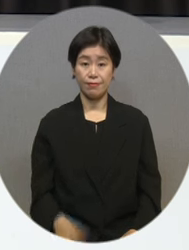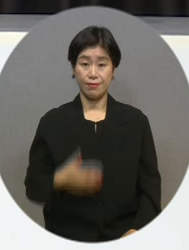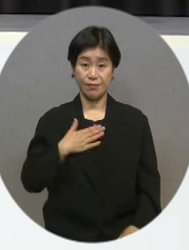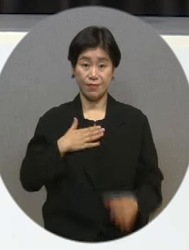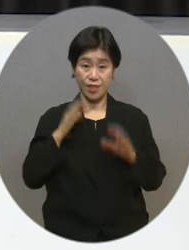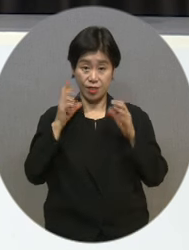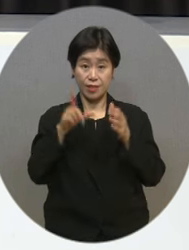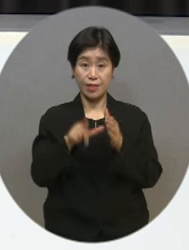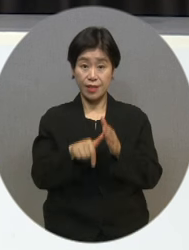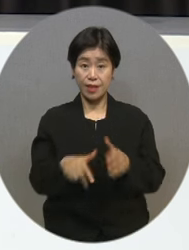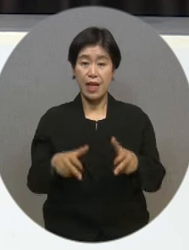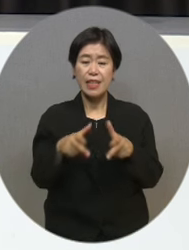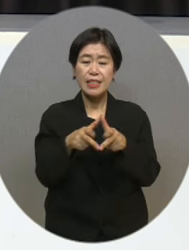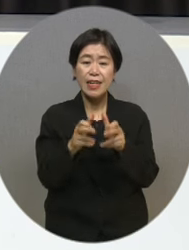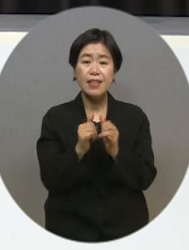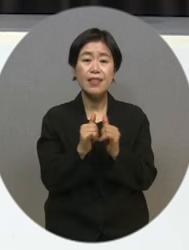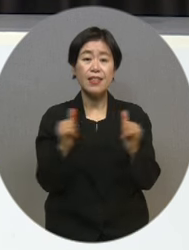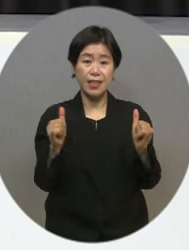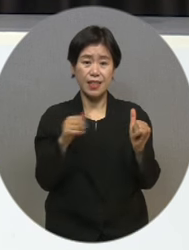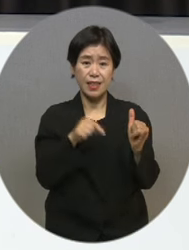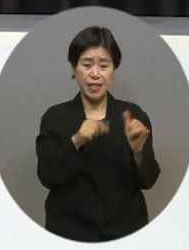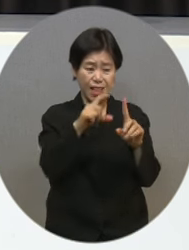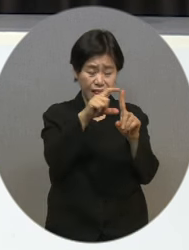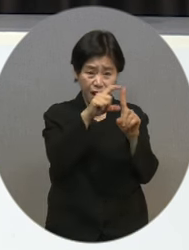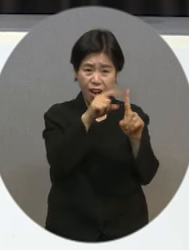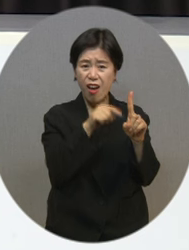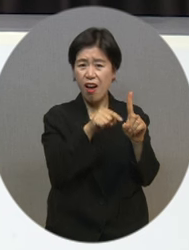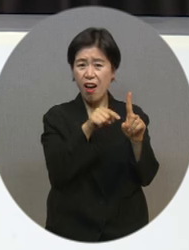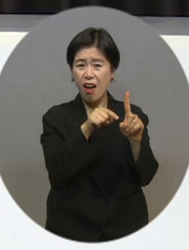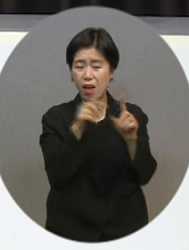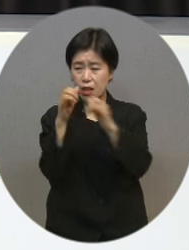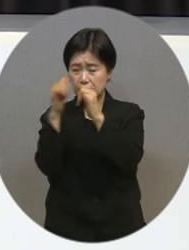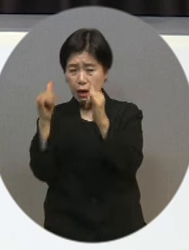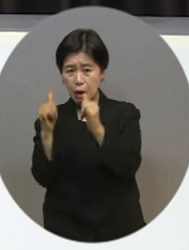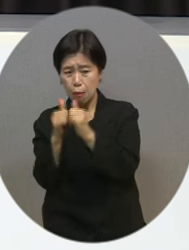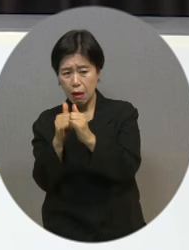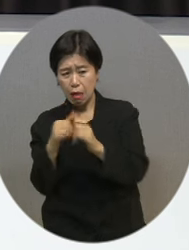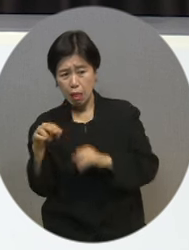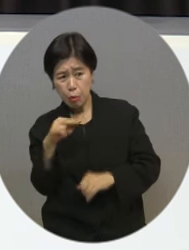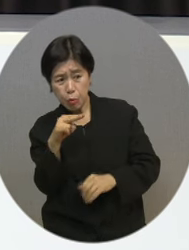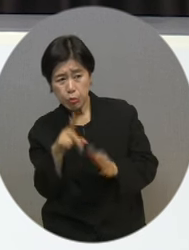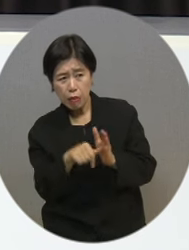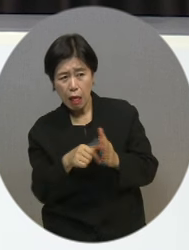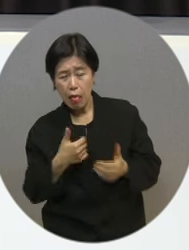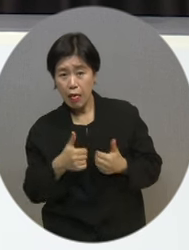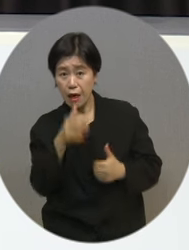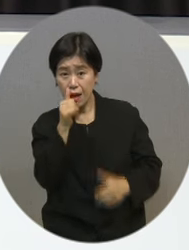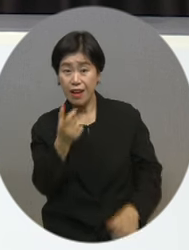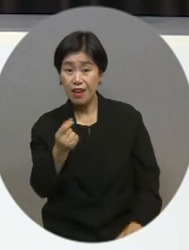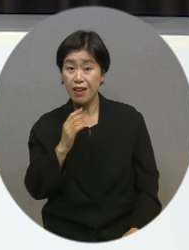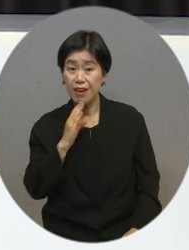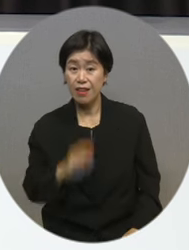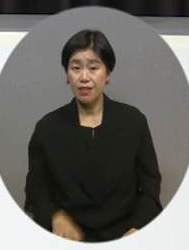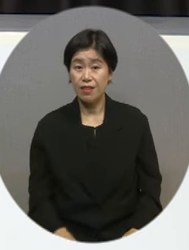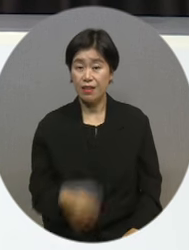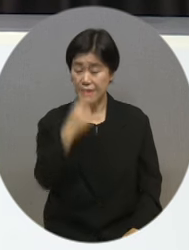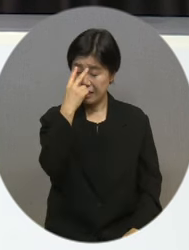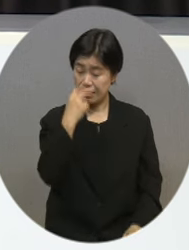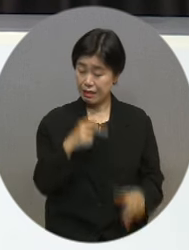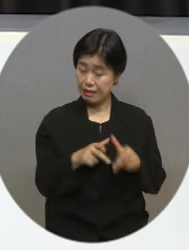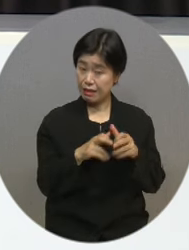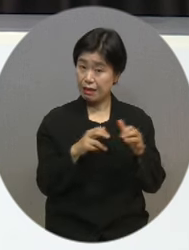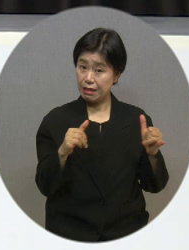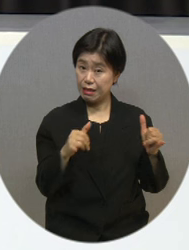네. 장애인 하면 우리 사회의 편견이 굉장히 심각하잖아요. 네. 그래서 시각장애인이다 하면은 일단은 막